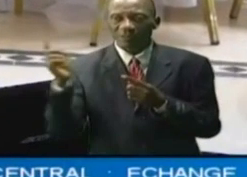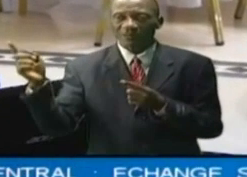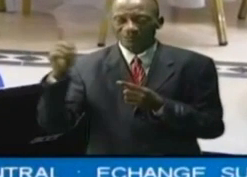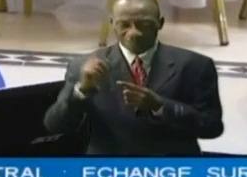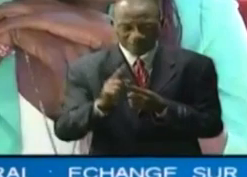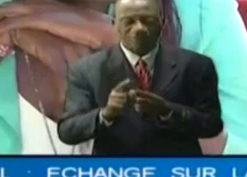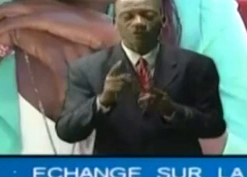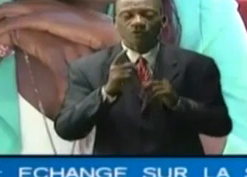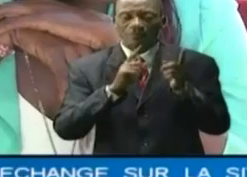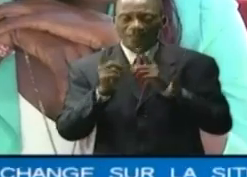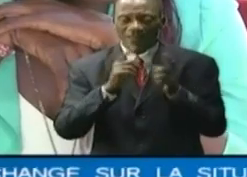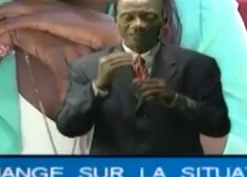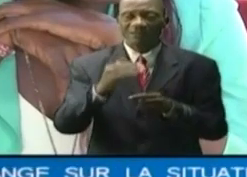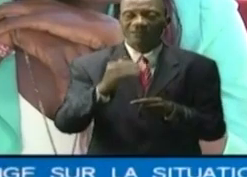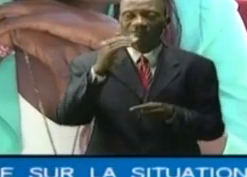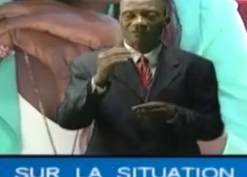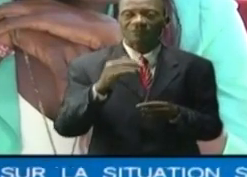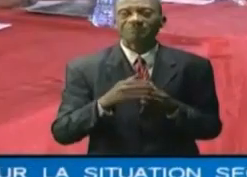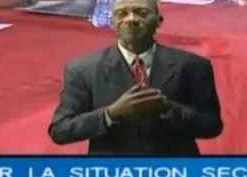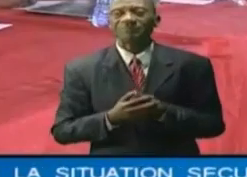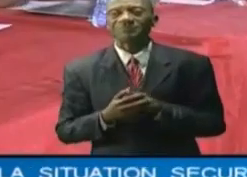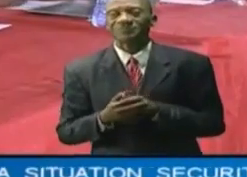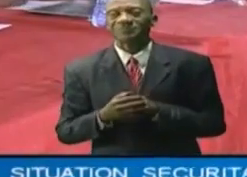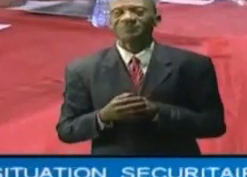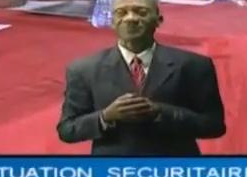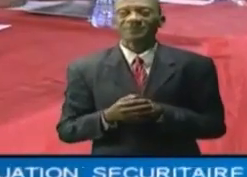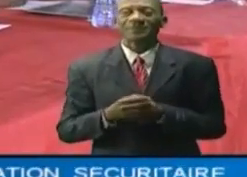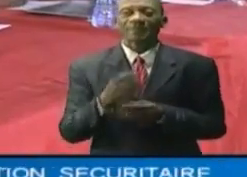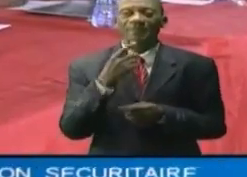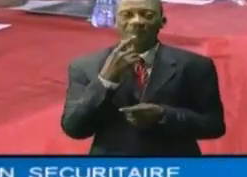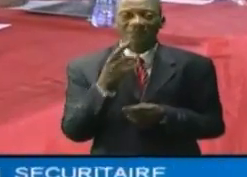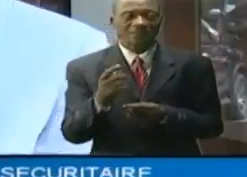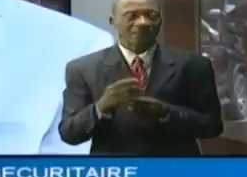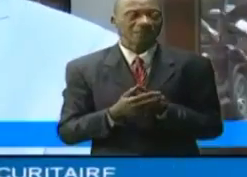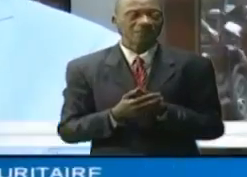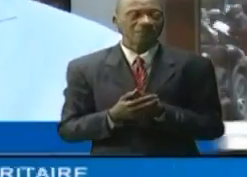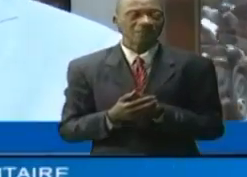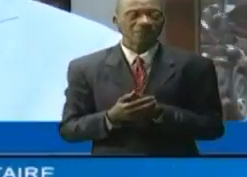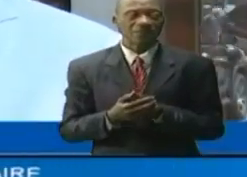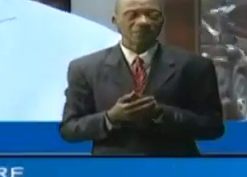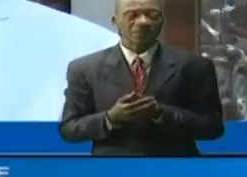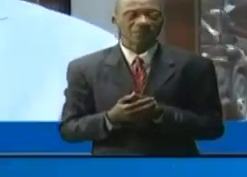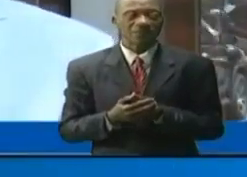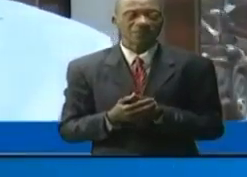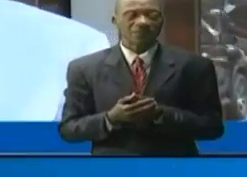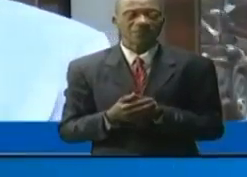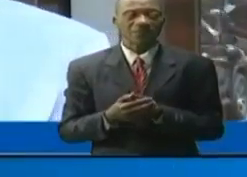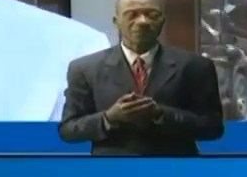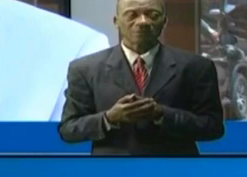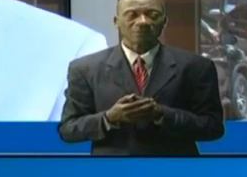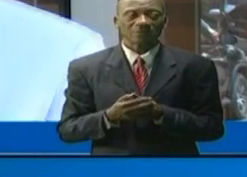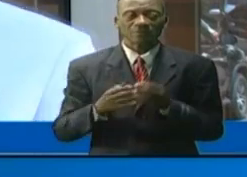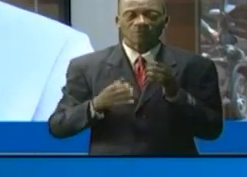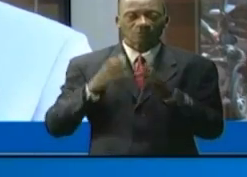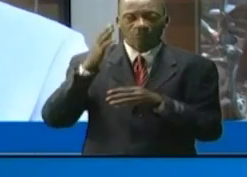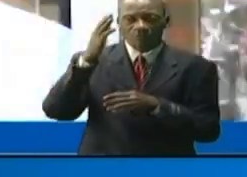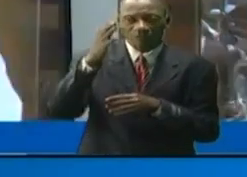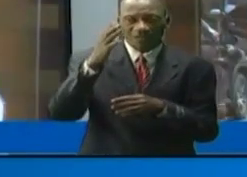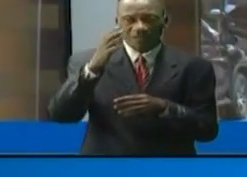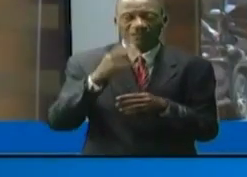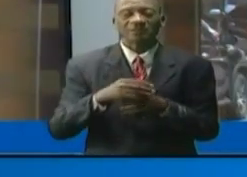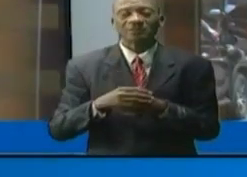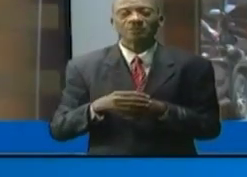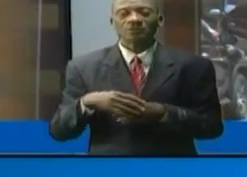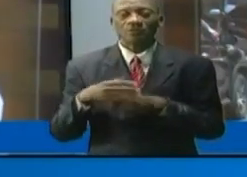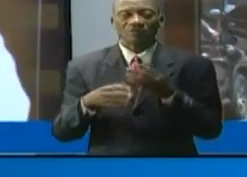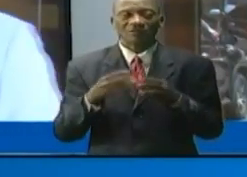technique, par rapport à nos données, en termes de couverture, nous sommes aux alentours de 131 millions d'hectares de forêt. Le